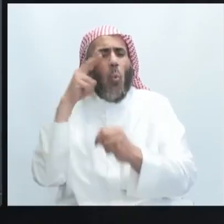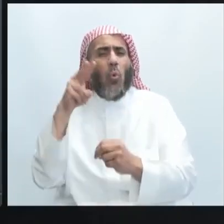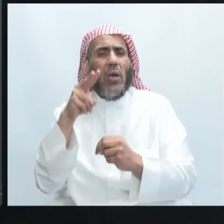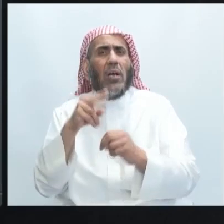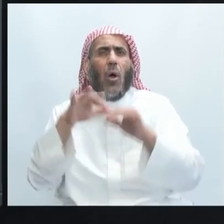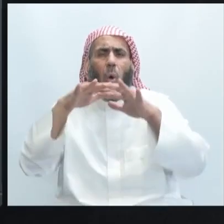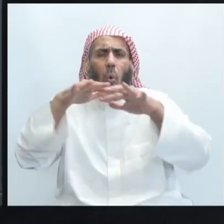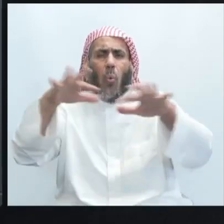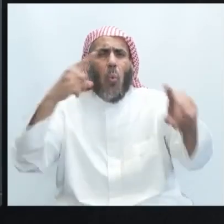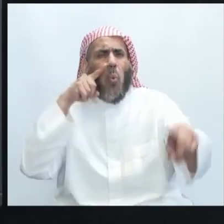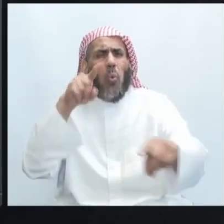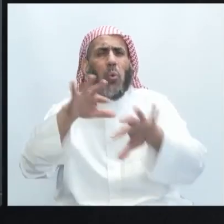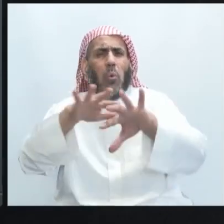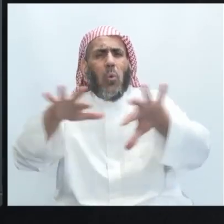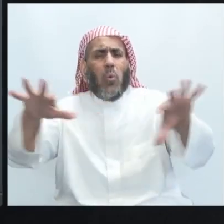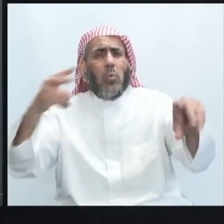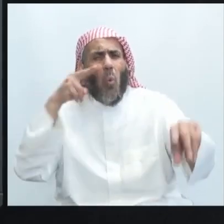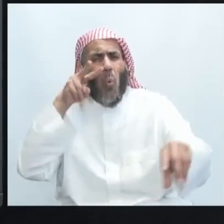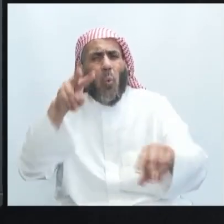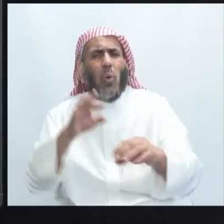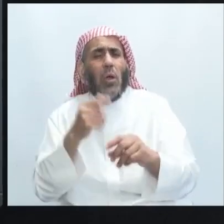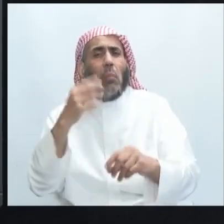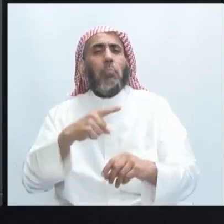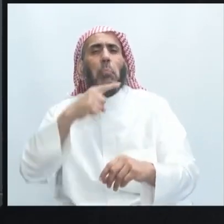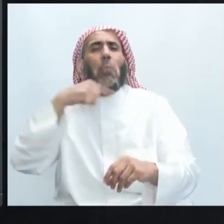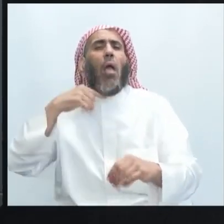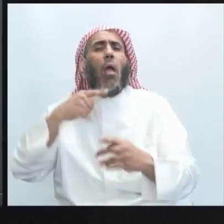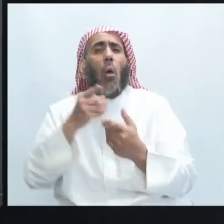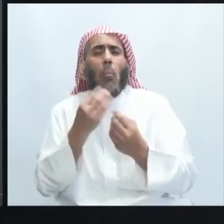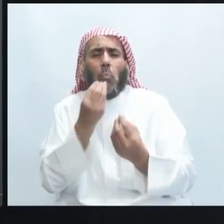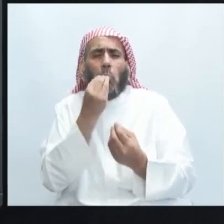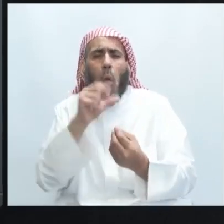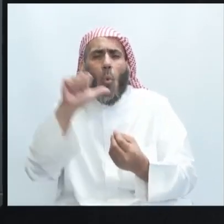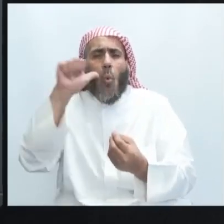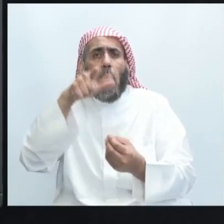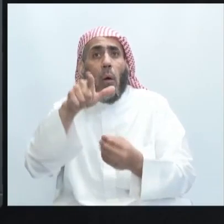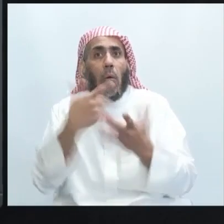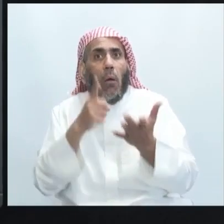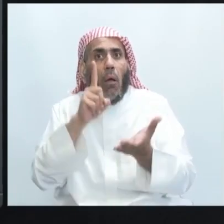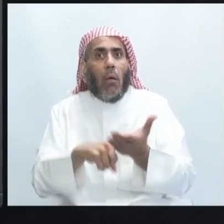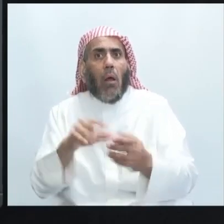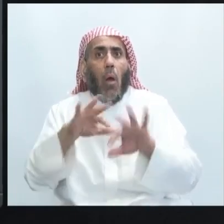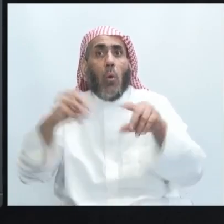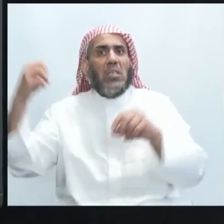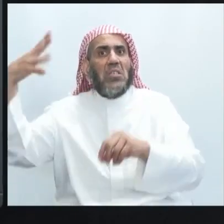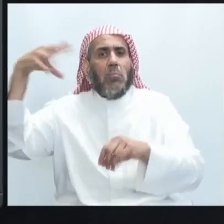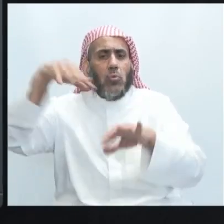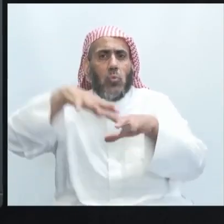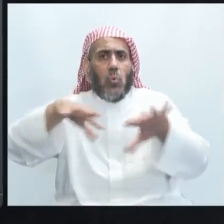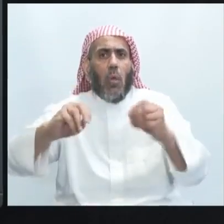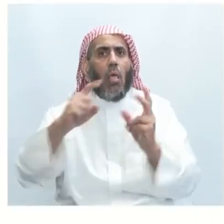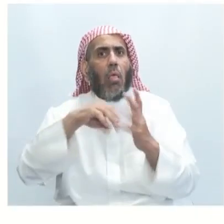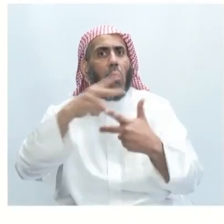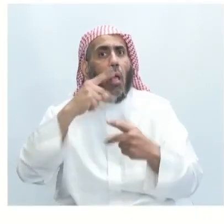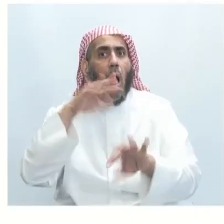السراب ف العطشان يراه او العطشان يراه ماذا يراه ماء وهو في الحقيقه سراب وهو في الحقيقه